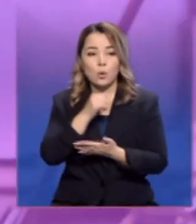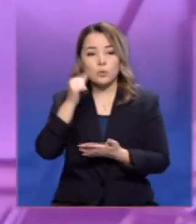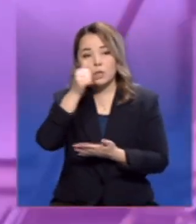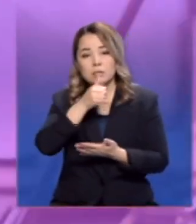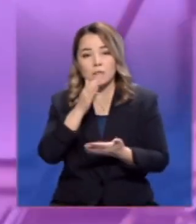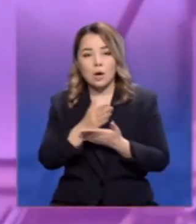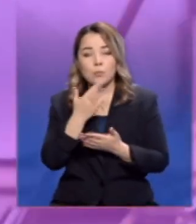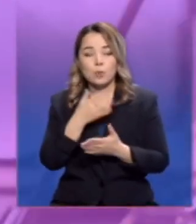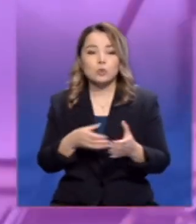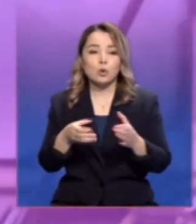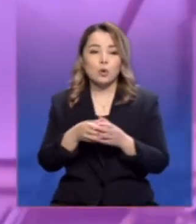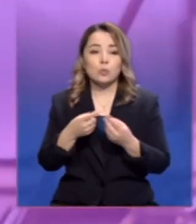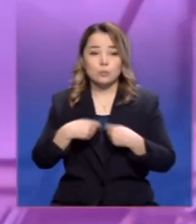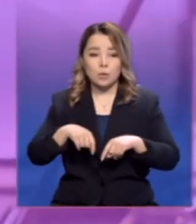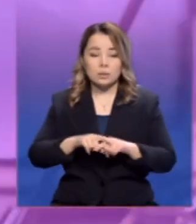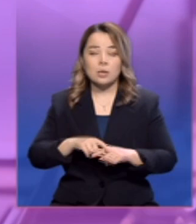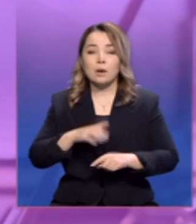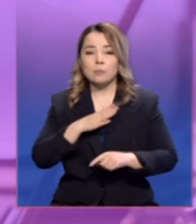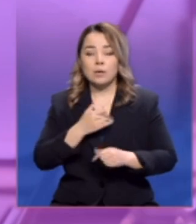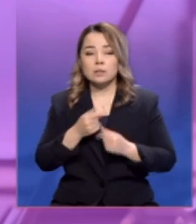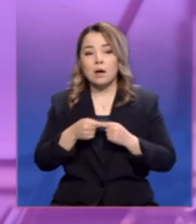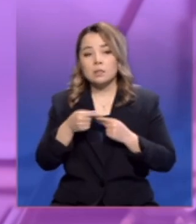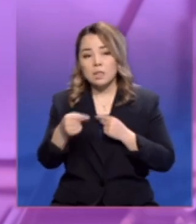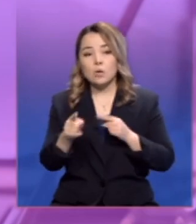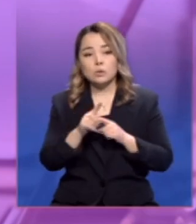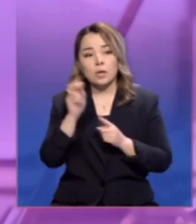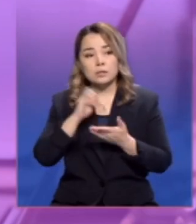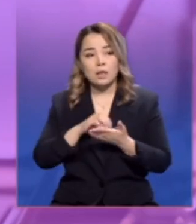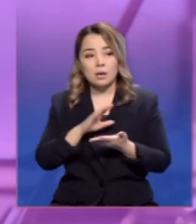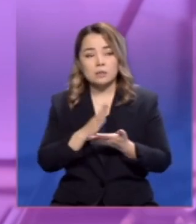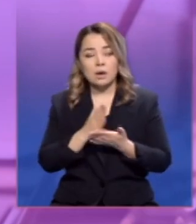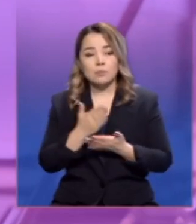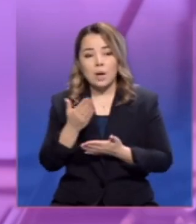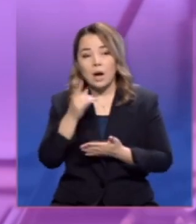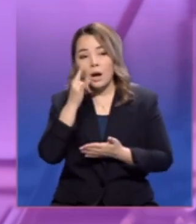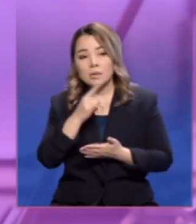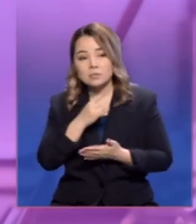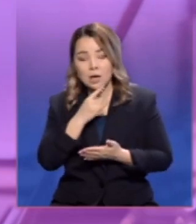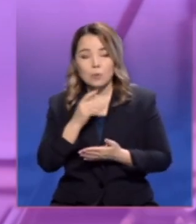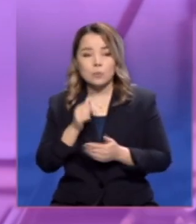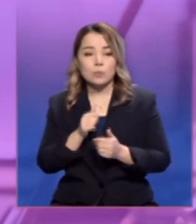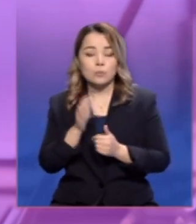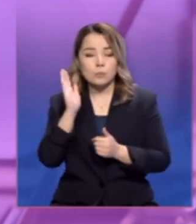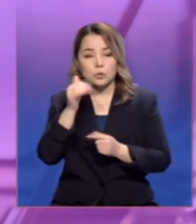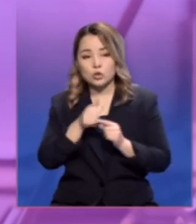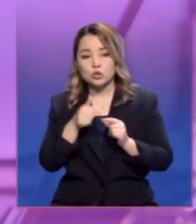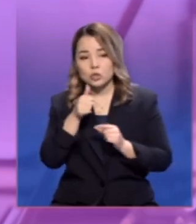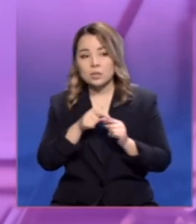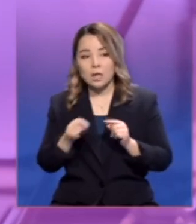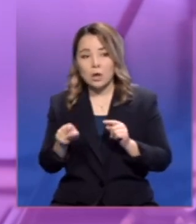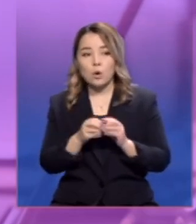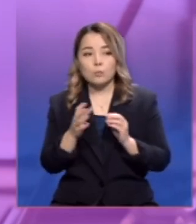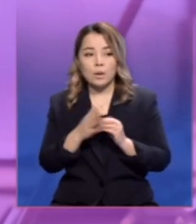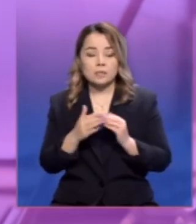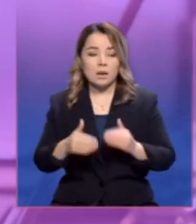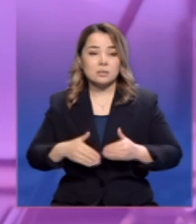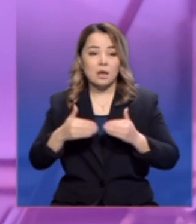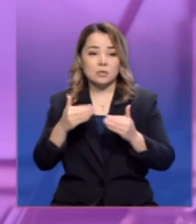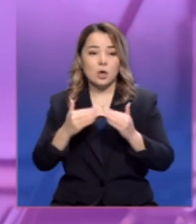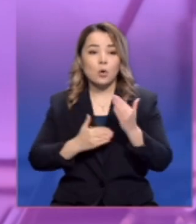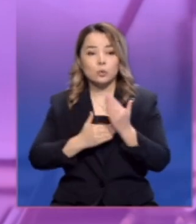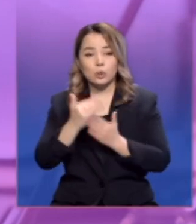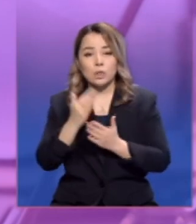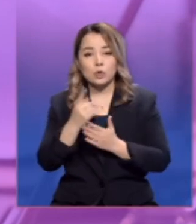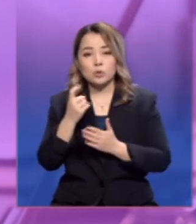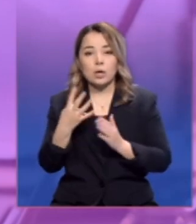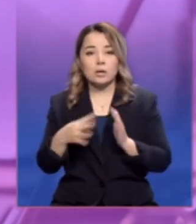жылы Біріккен ұлттар ұйымының гендерлік алшақтық индексі рейтингінде Қазақстан алдыңғы жылдан 15 саты көтеріліп, 146